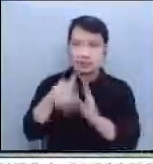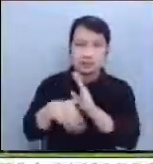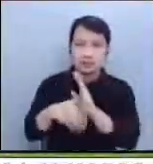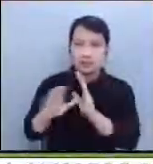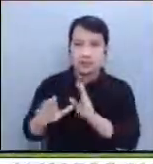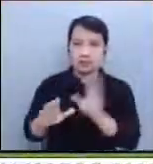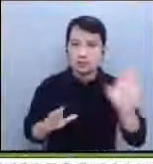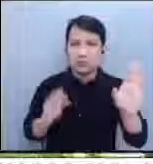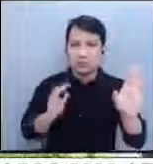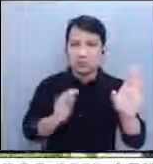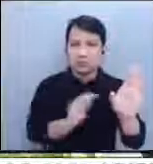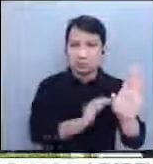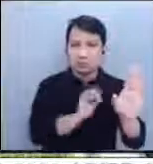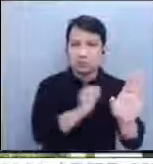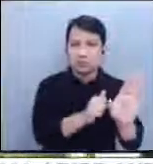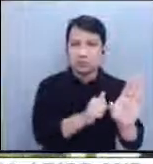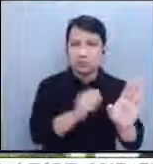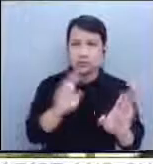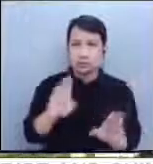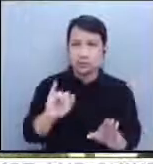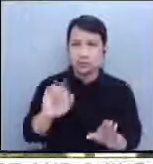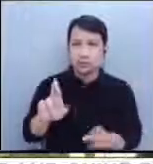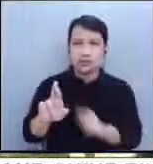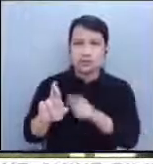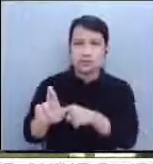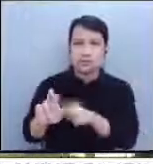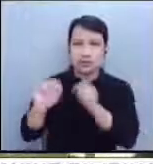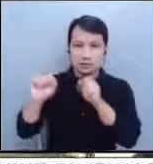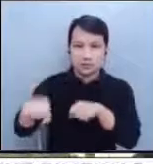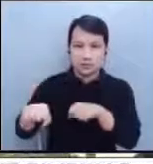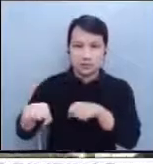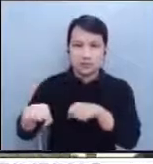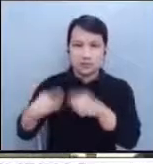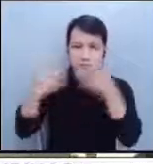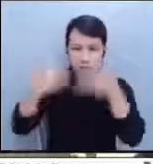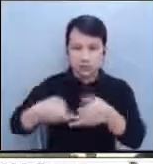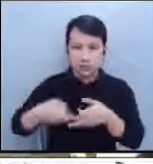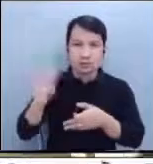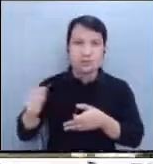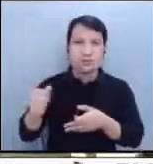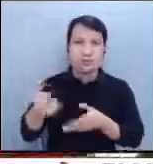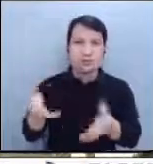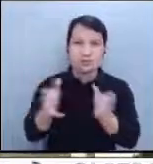Kongreso at Bureau of Internal Revenue o BIR ang dapat magpasya sa hiling ng mga guro.